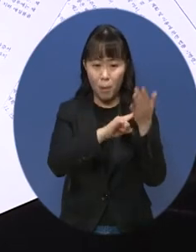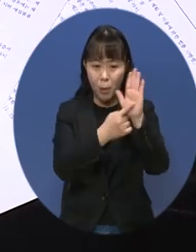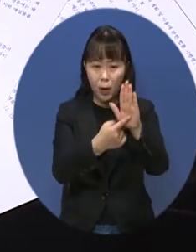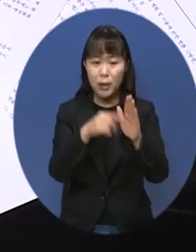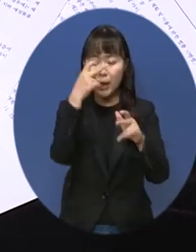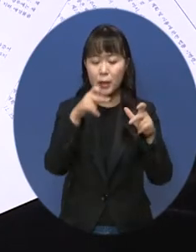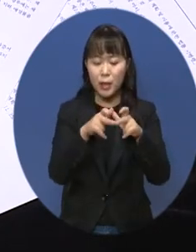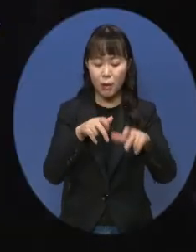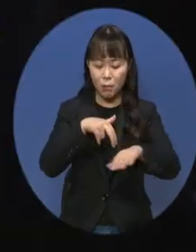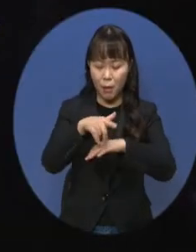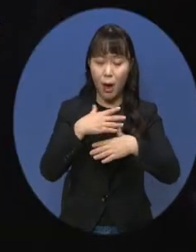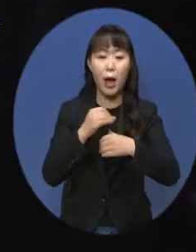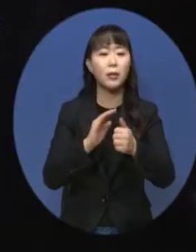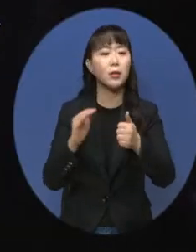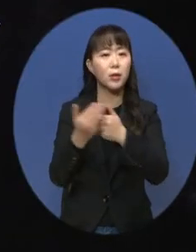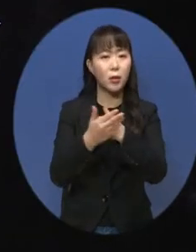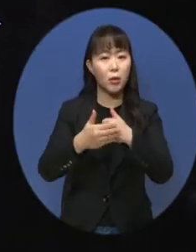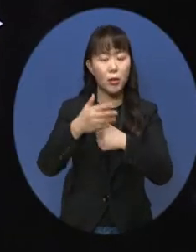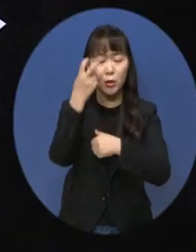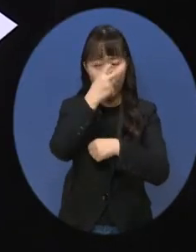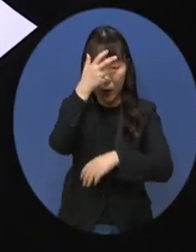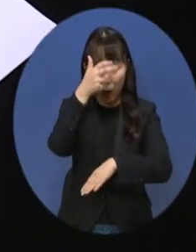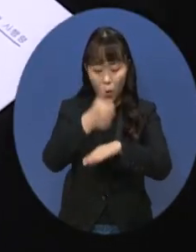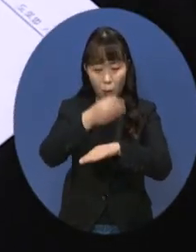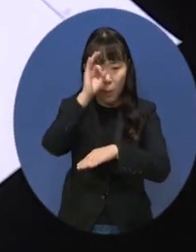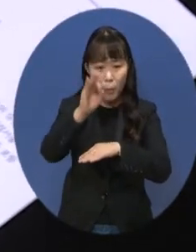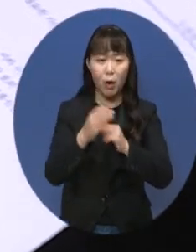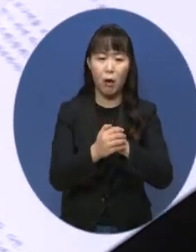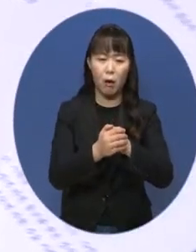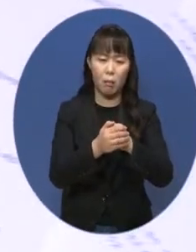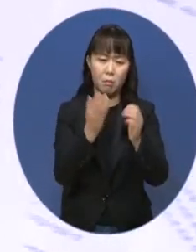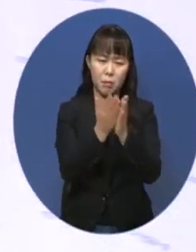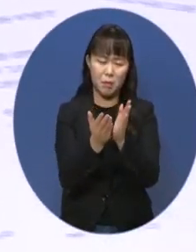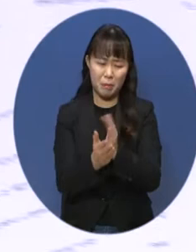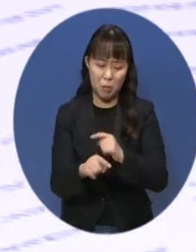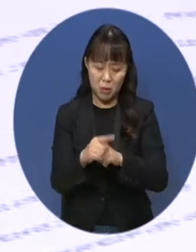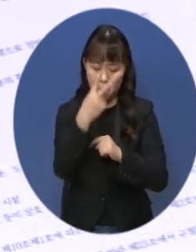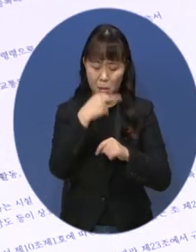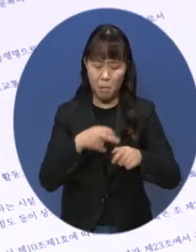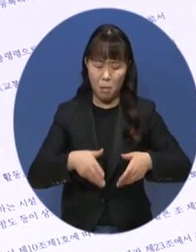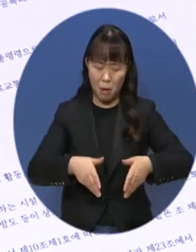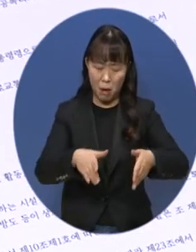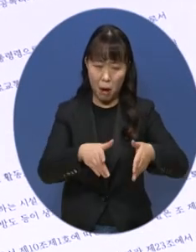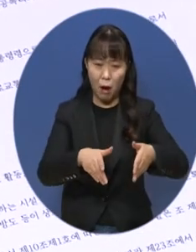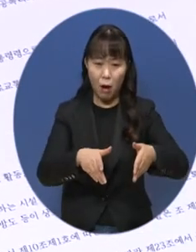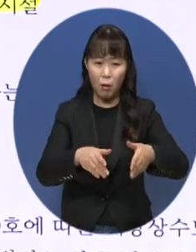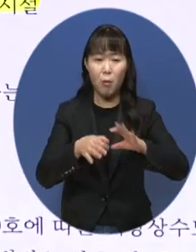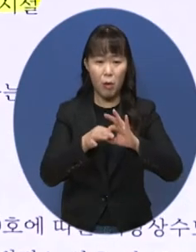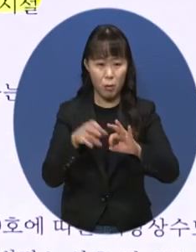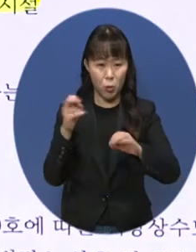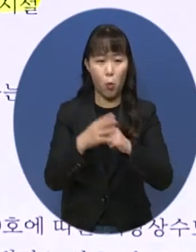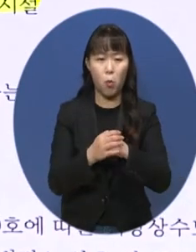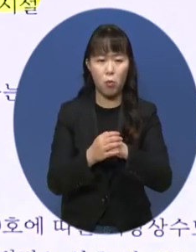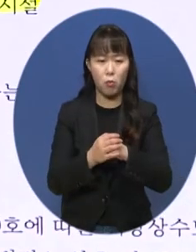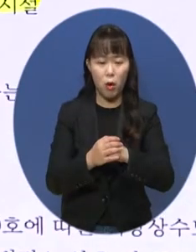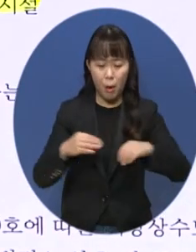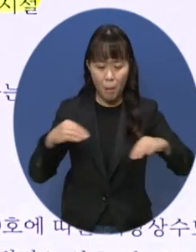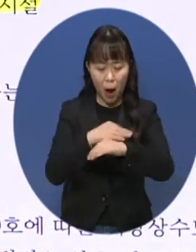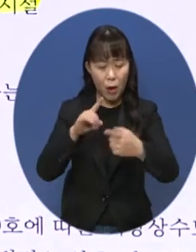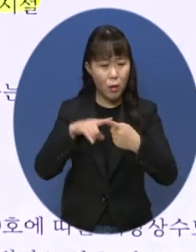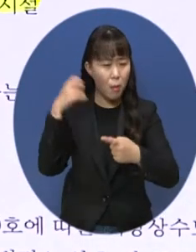시각장애인 보행안전실태조사 결과에 따르면 규격에 맞지 않는 점자 블록과 보행로, 출입경보 장치